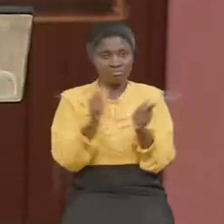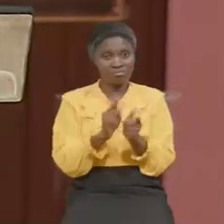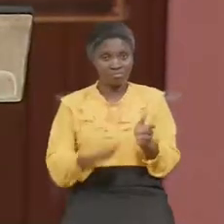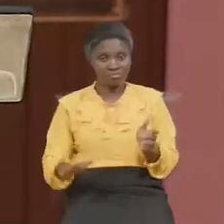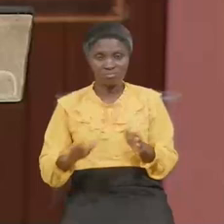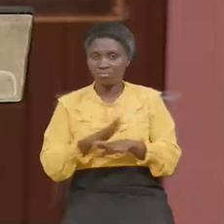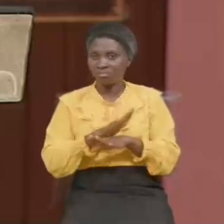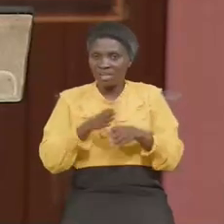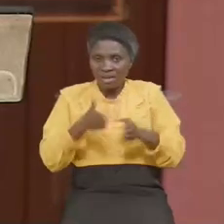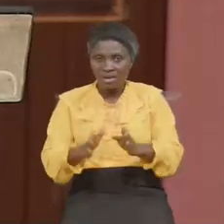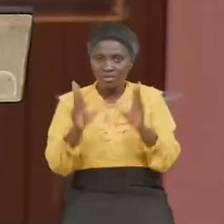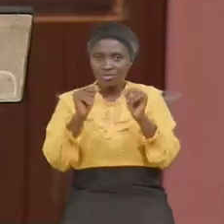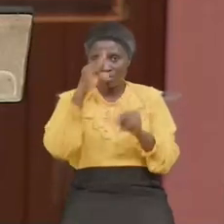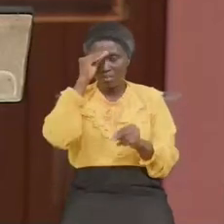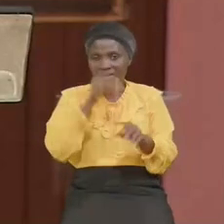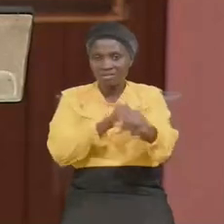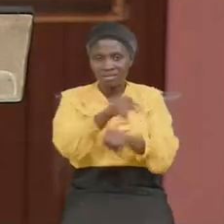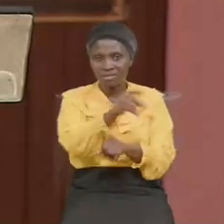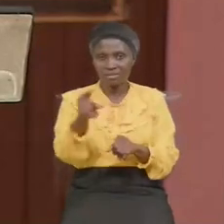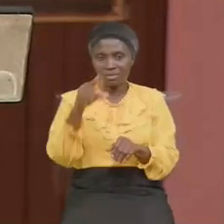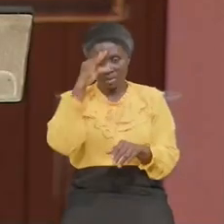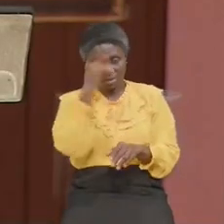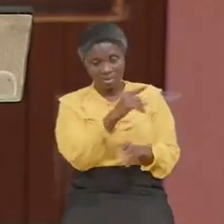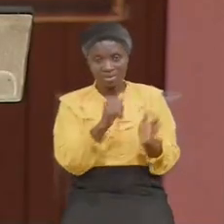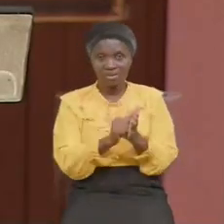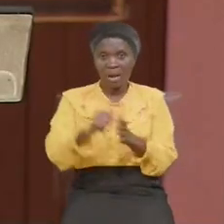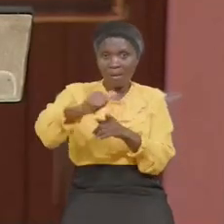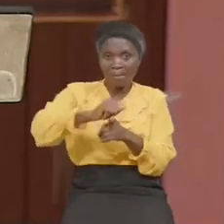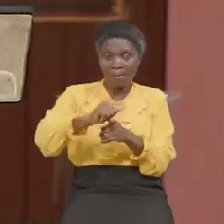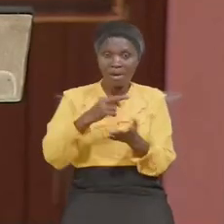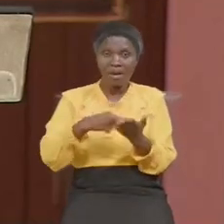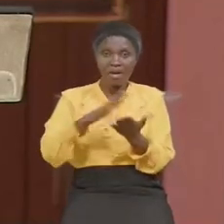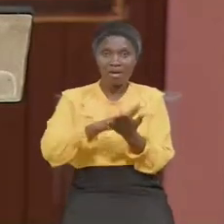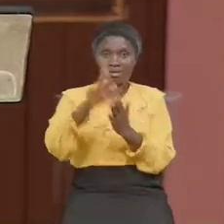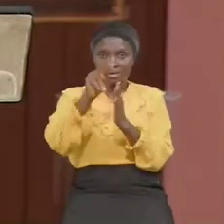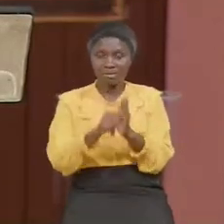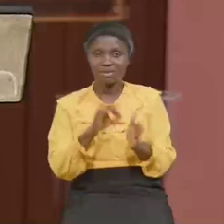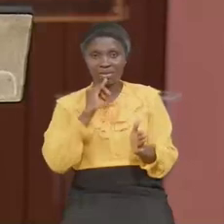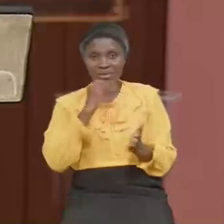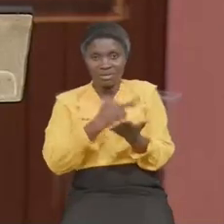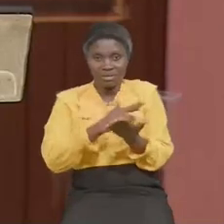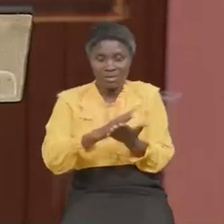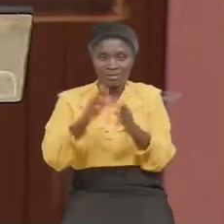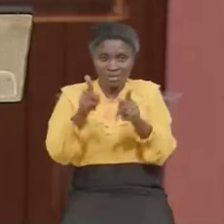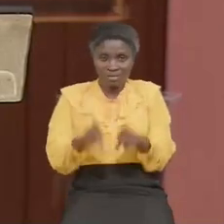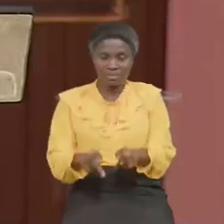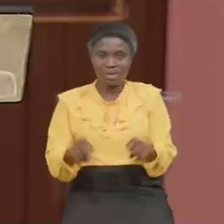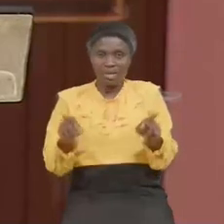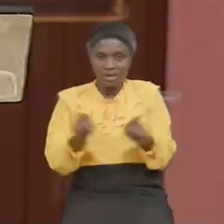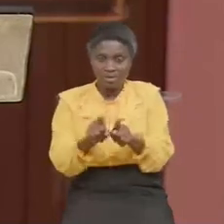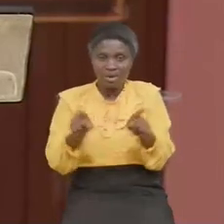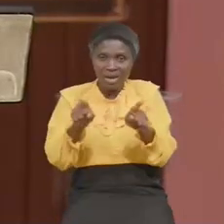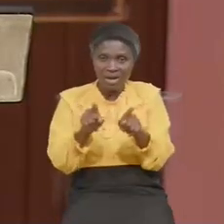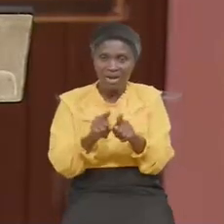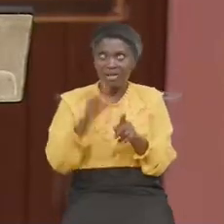séduise. Celui qui pratique la justice est juste, comme lui-même est juste. Celui qui pêche, qui pratique le